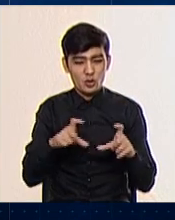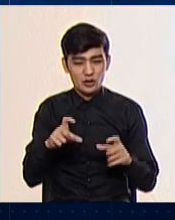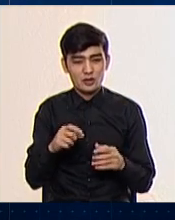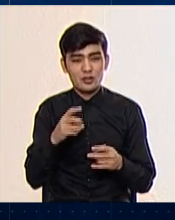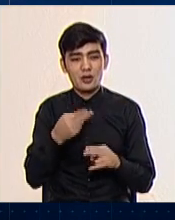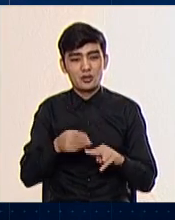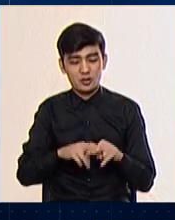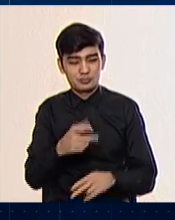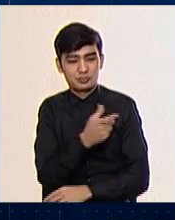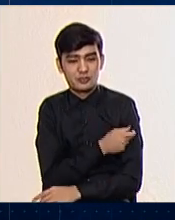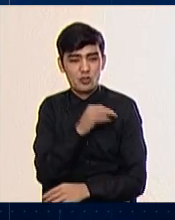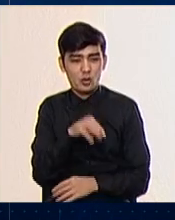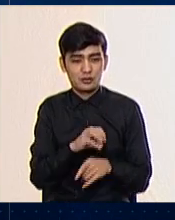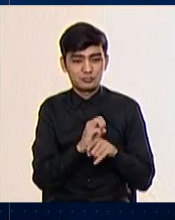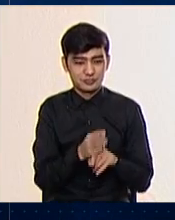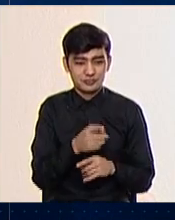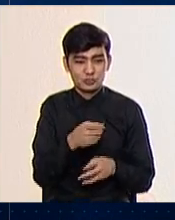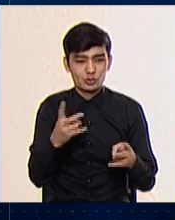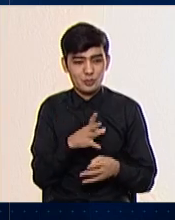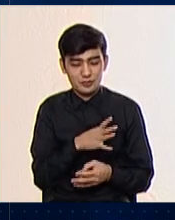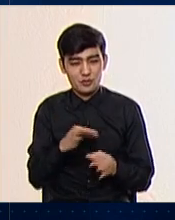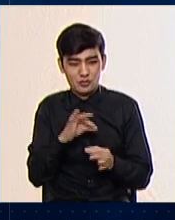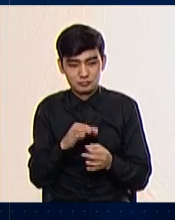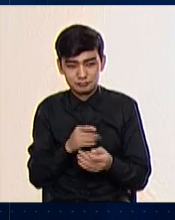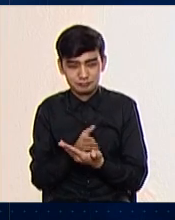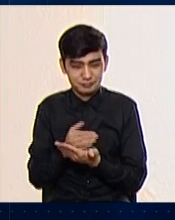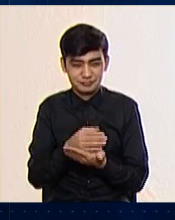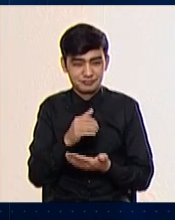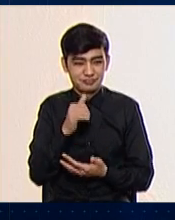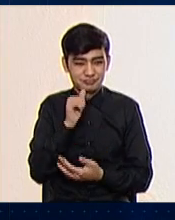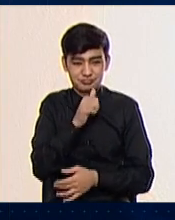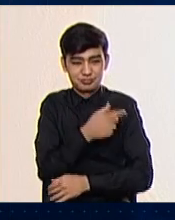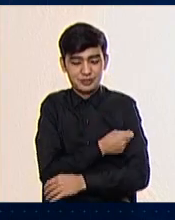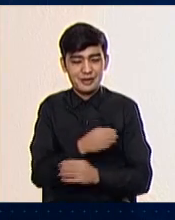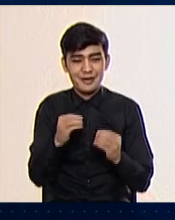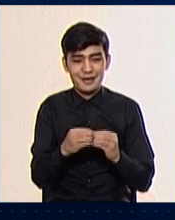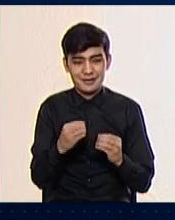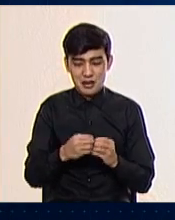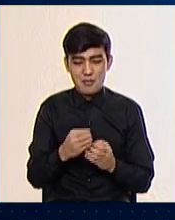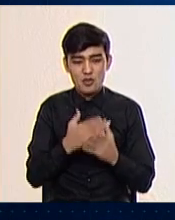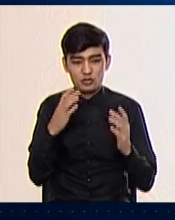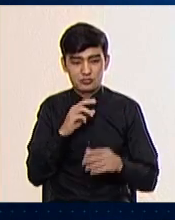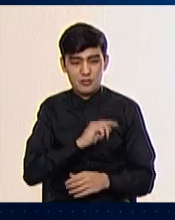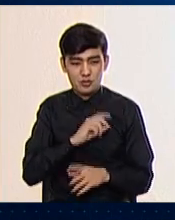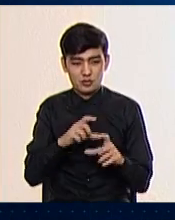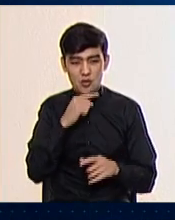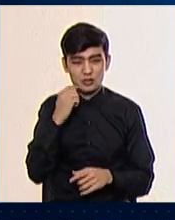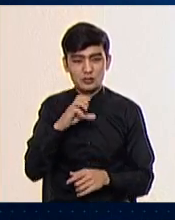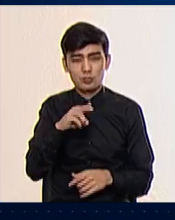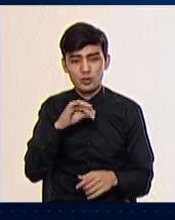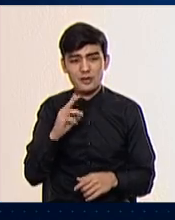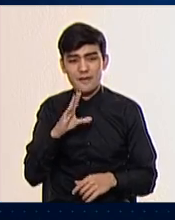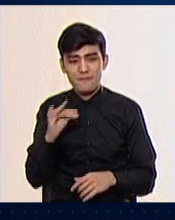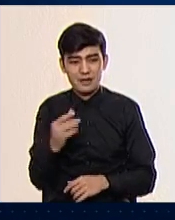получили прививки от коронавируса в обход необходимых процедур. Как минимум 10 чиновников сделали инъекцию российской вакцины «Спутник